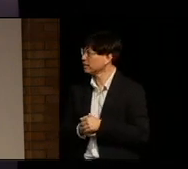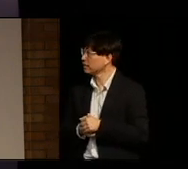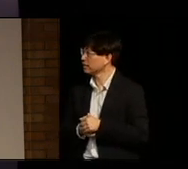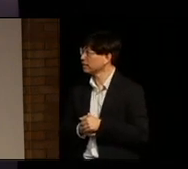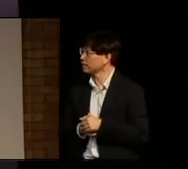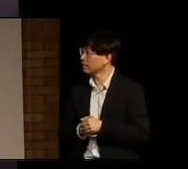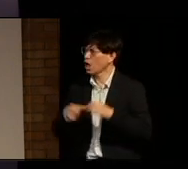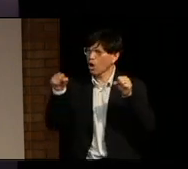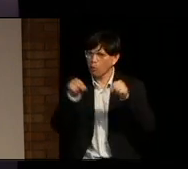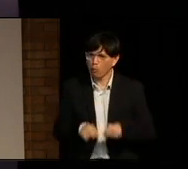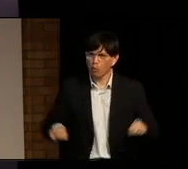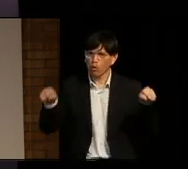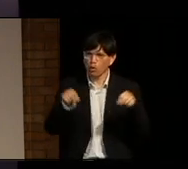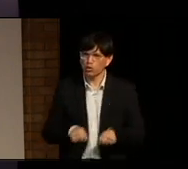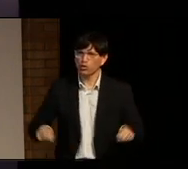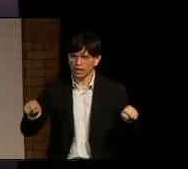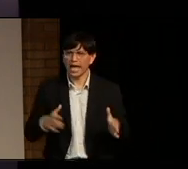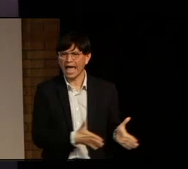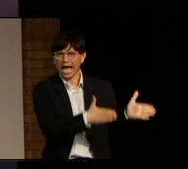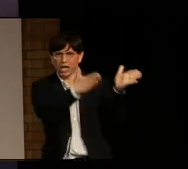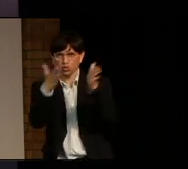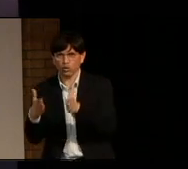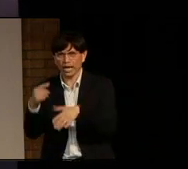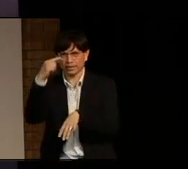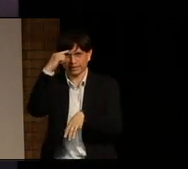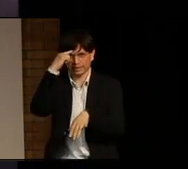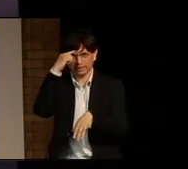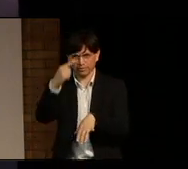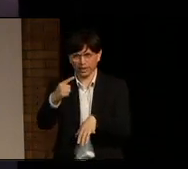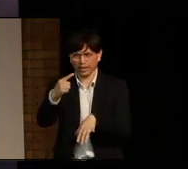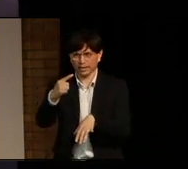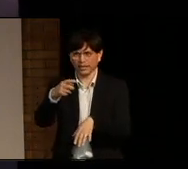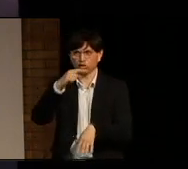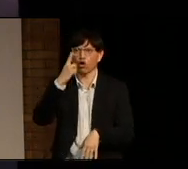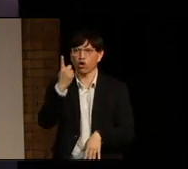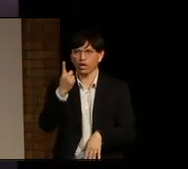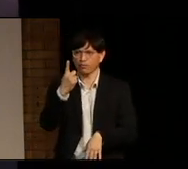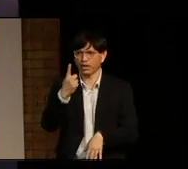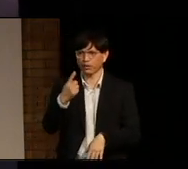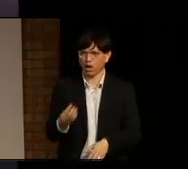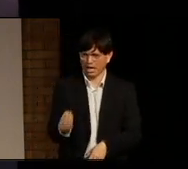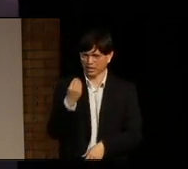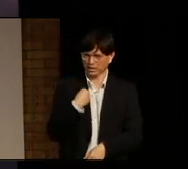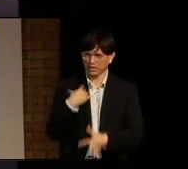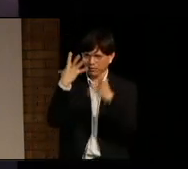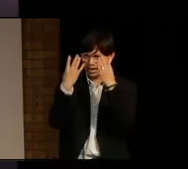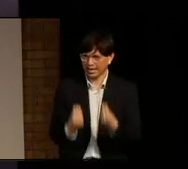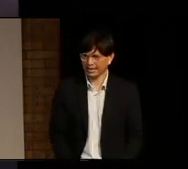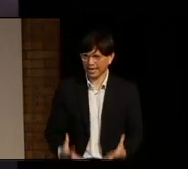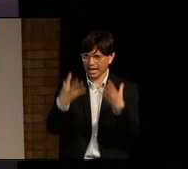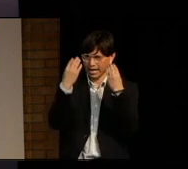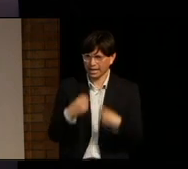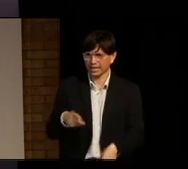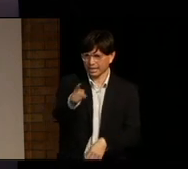grati di poter servire sapendo che noi siamo i primi a riceverli a ricevere tanto da questi ragazzi da